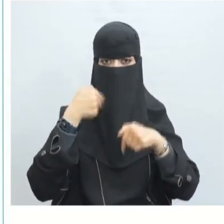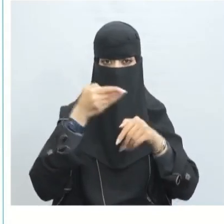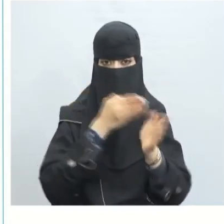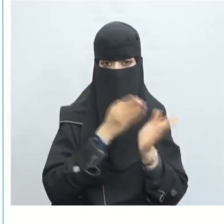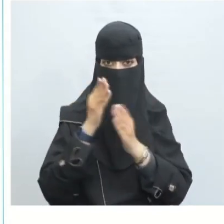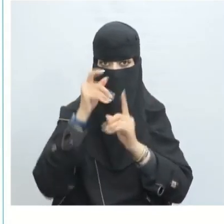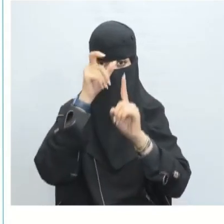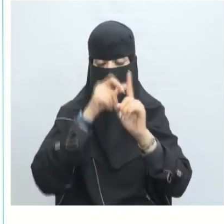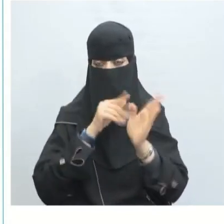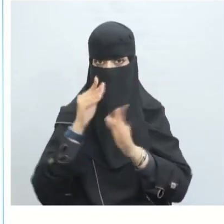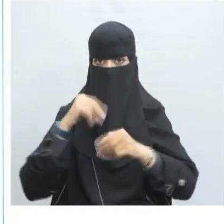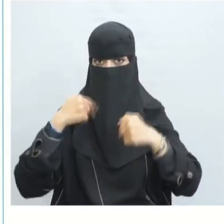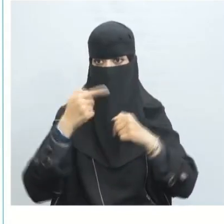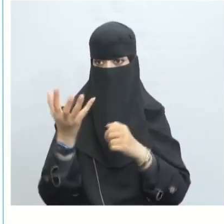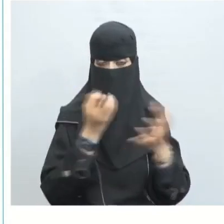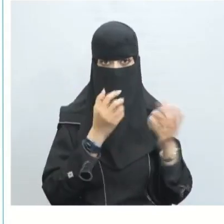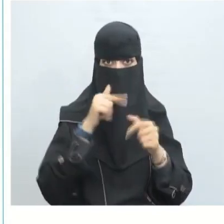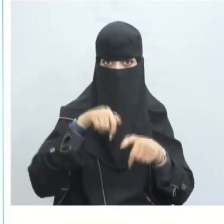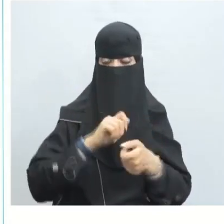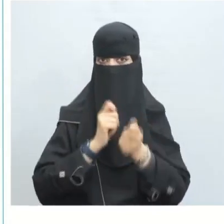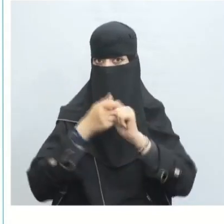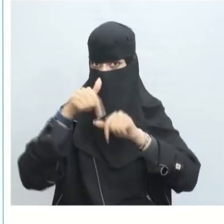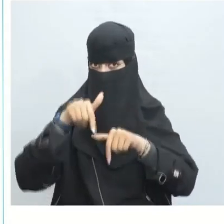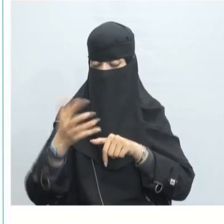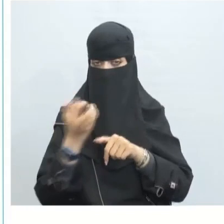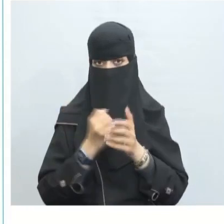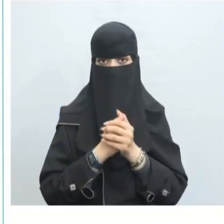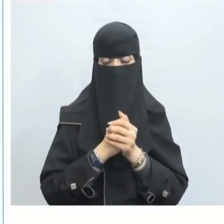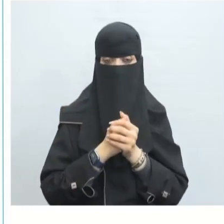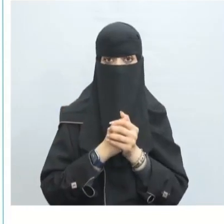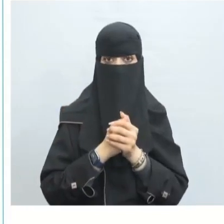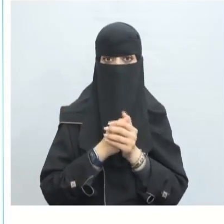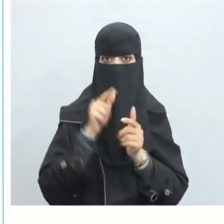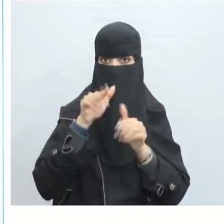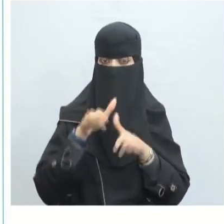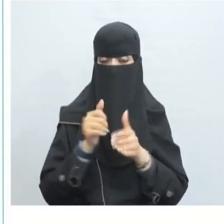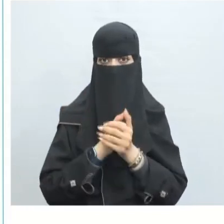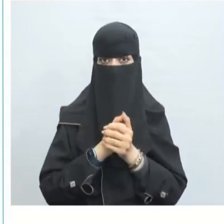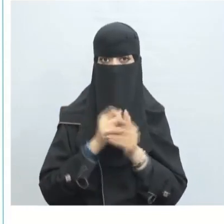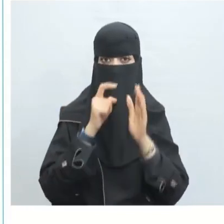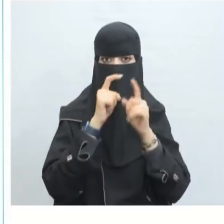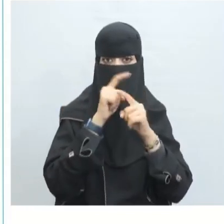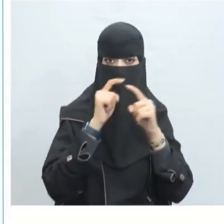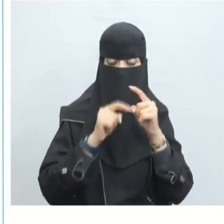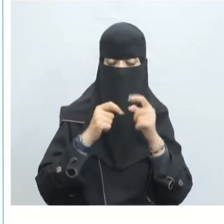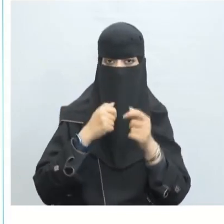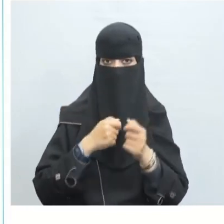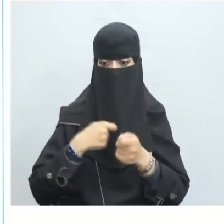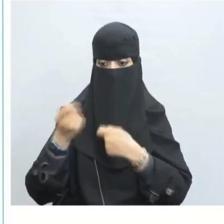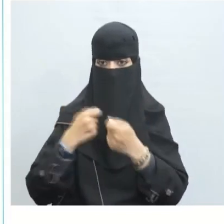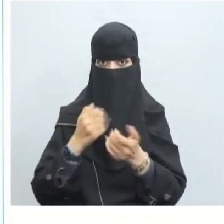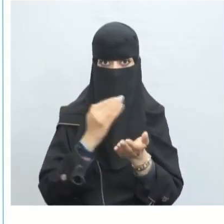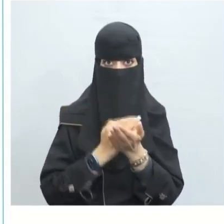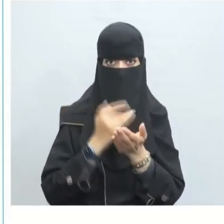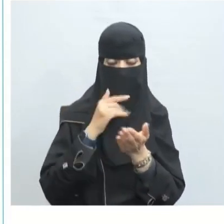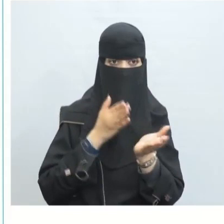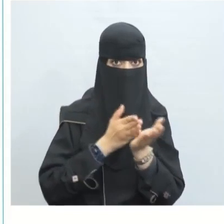الحضور وتفضيلات الحضور واحتياجاتهم قد تتغير احتياجاتهم ايضا نسبه بيع التذاكر